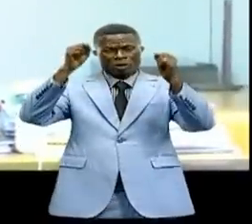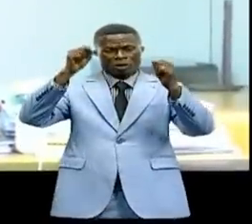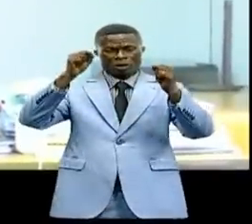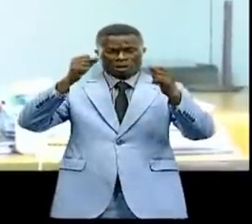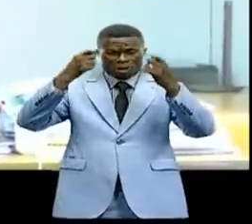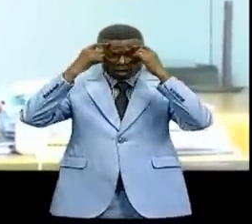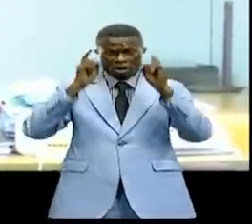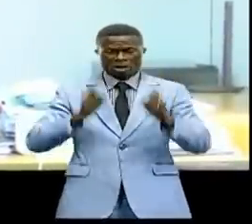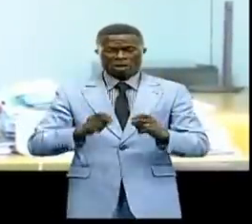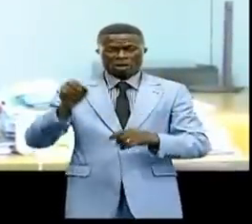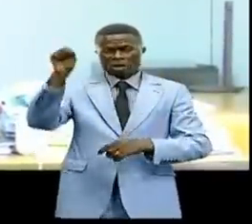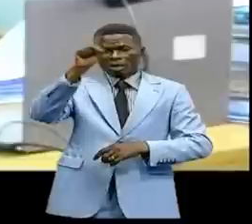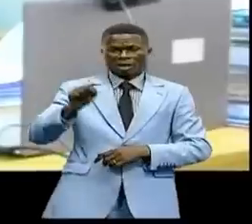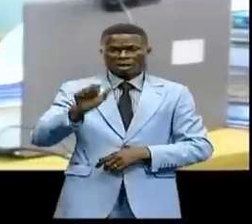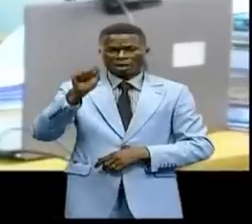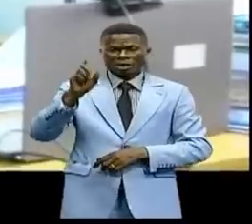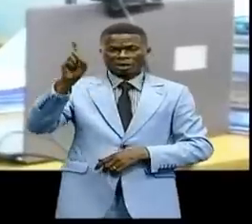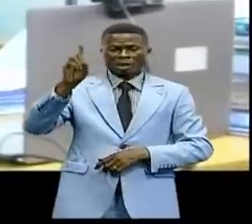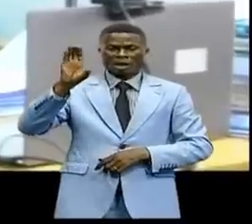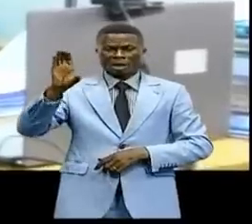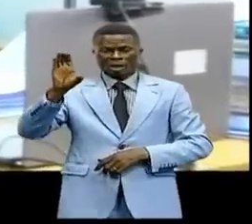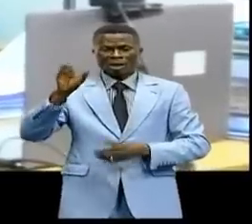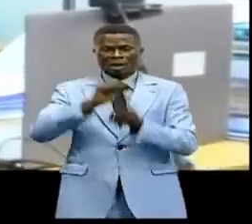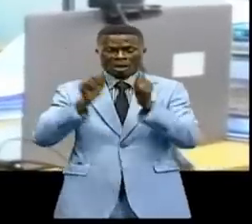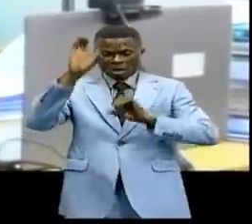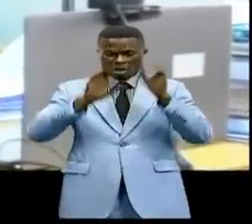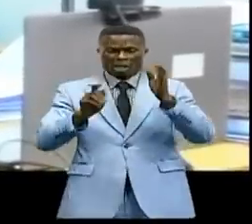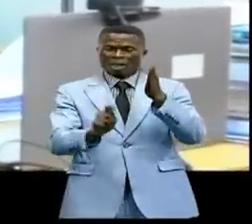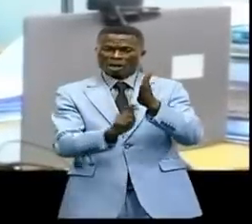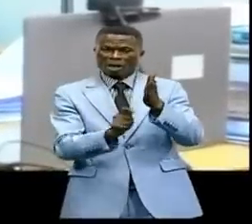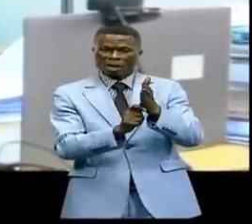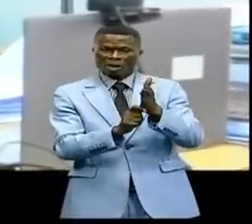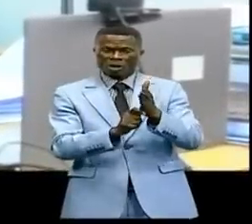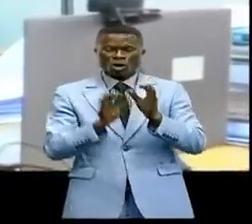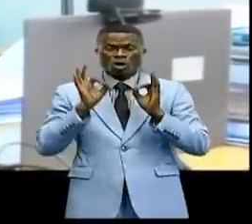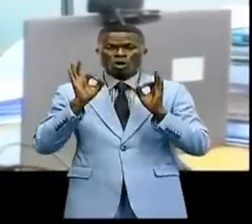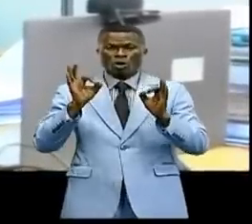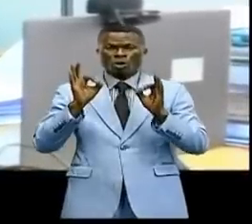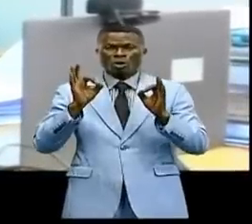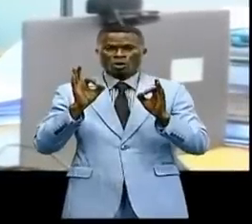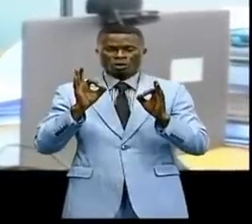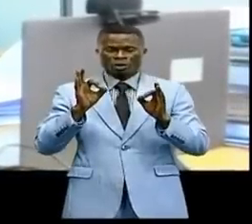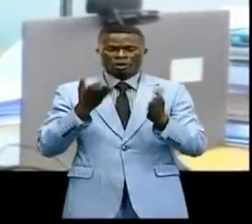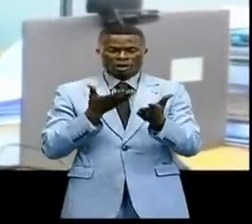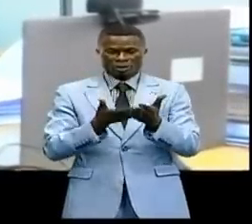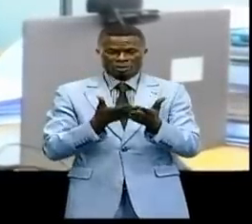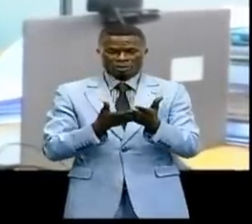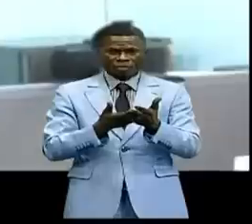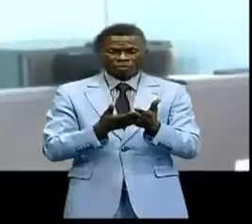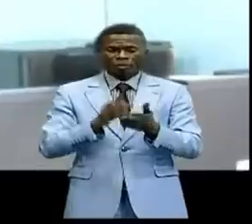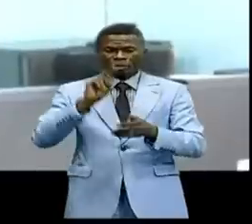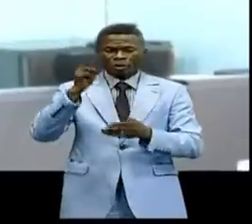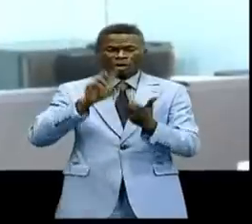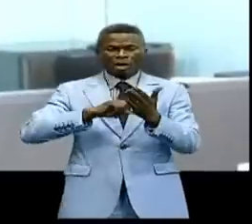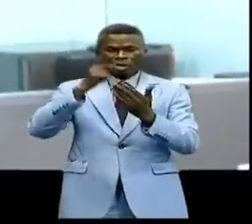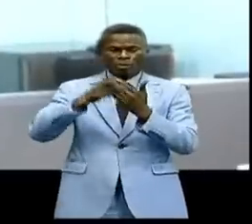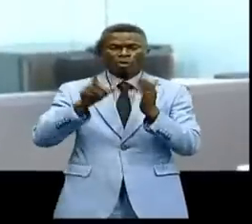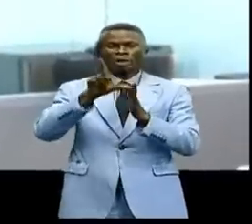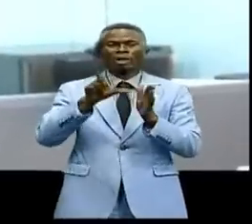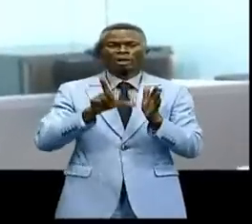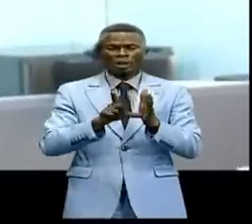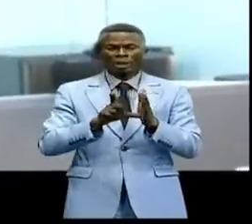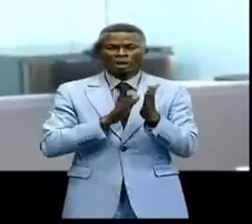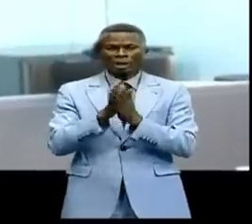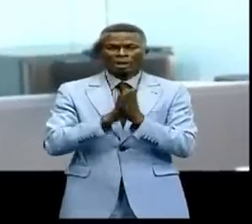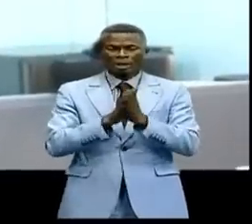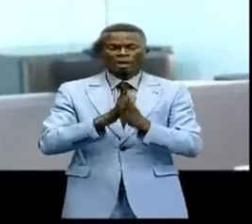protocole de la SADC sur la science, la technologie et l'innovation STI. Le second projet de loi portant